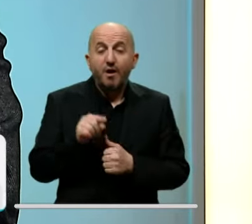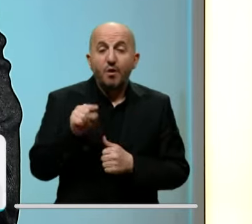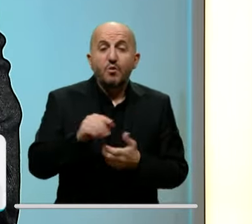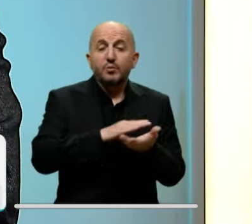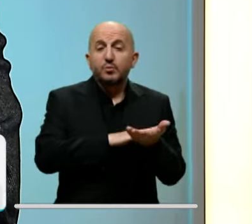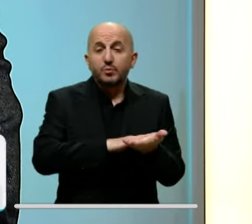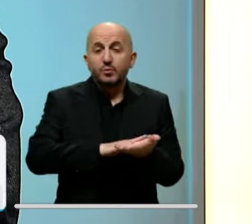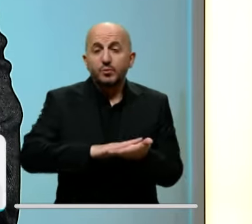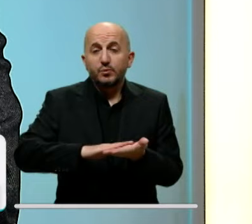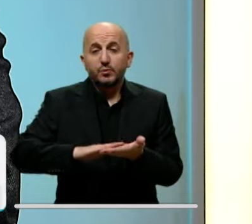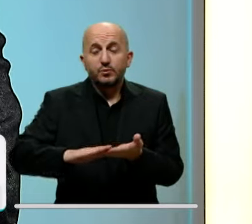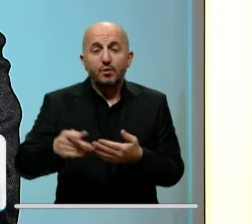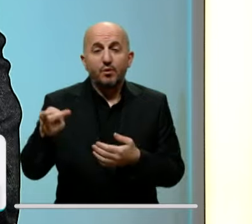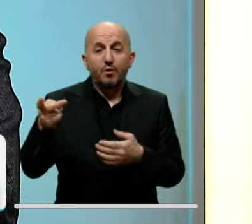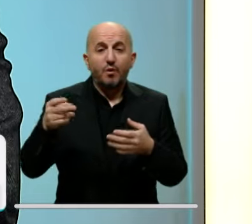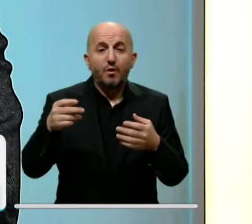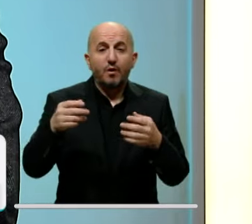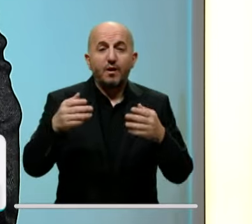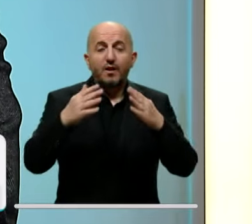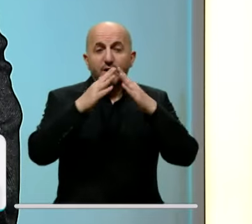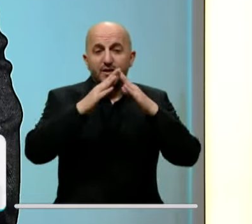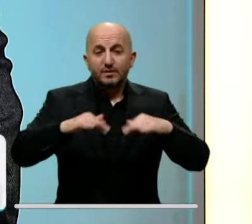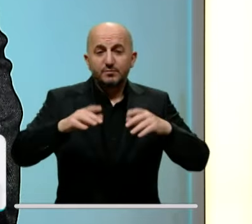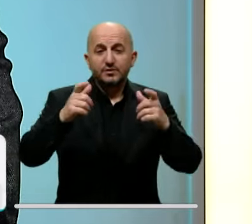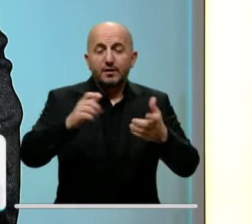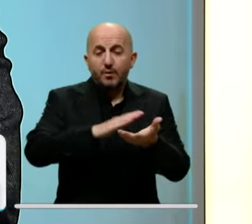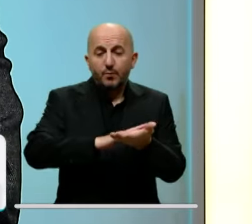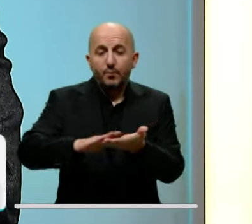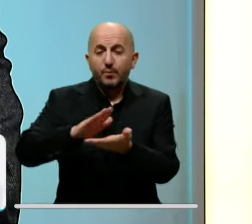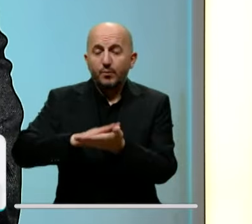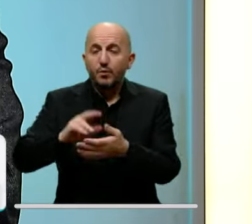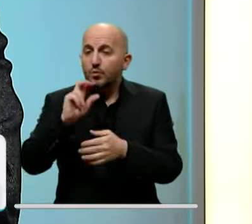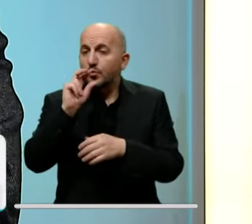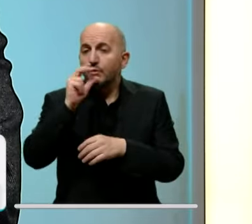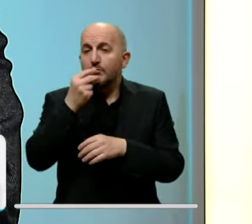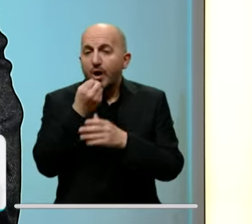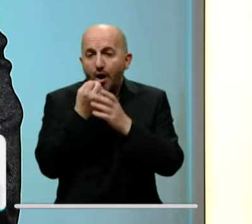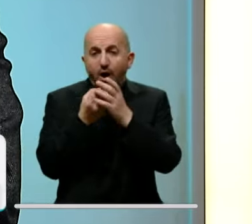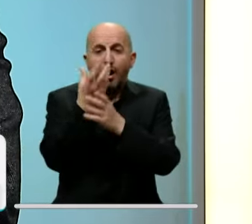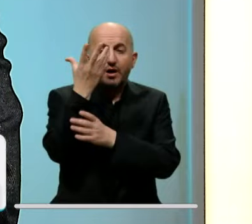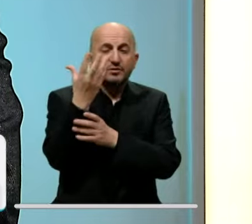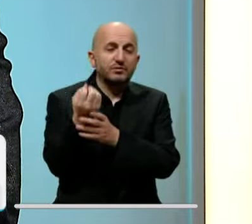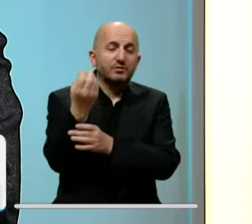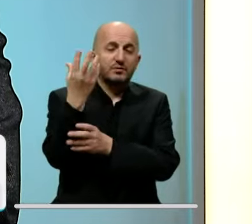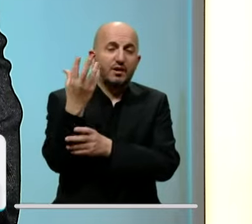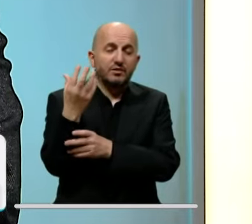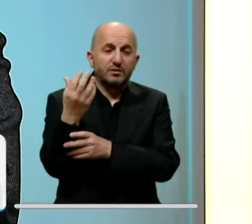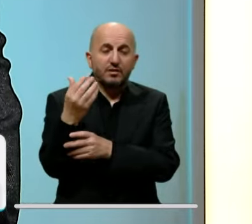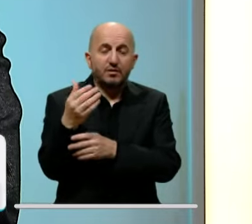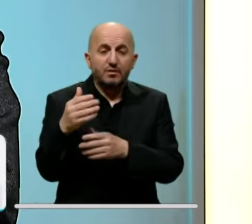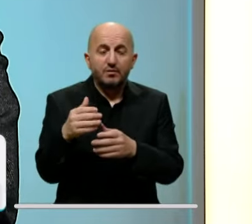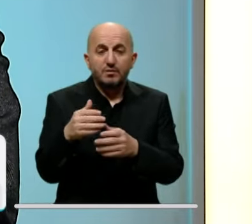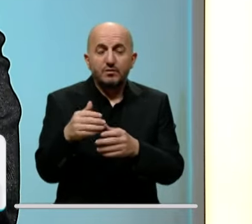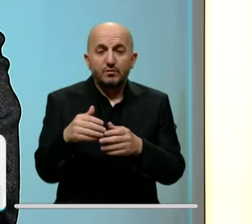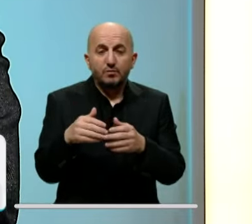düzlen diyor o Ören yer Eee düzlen diyor Eee hurmalar Eee mescidin ön tarafının